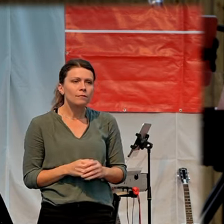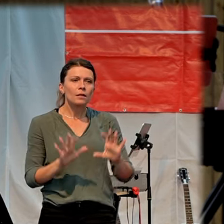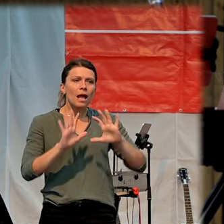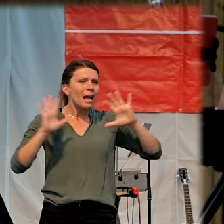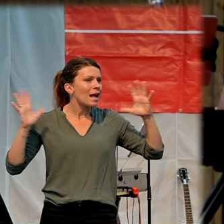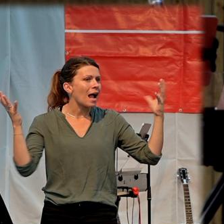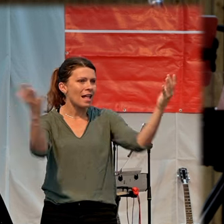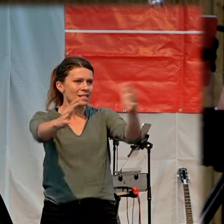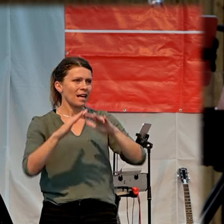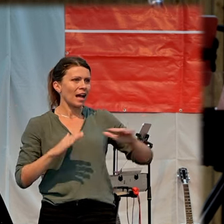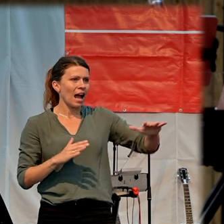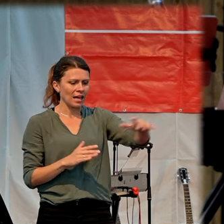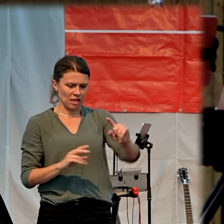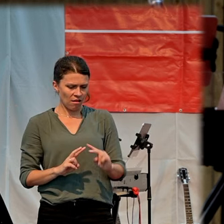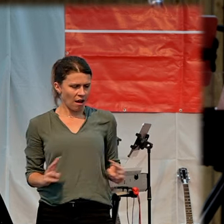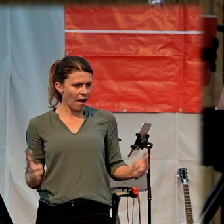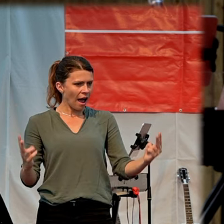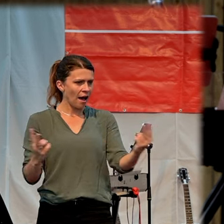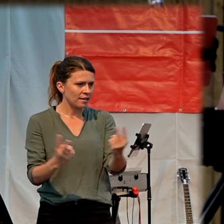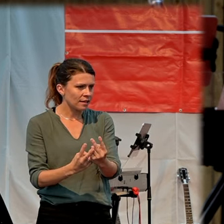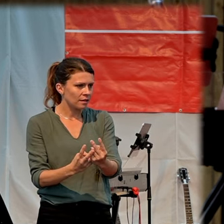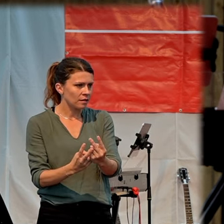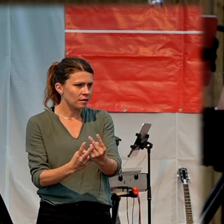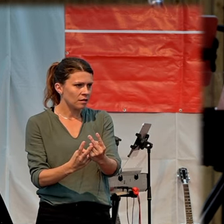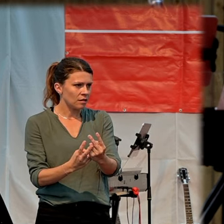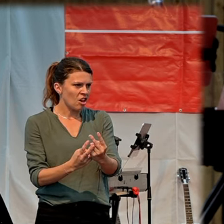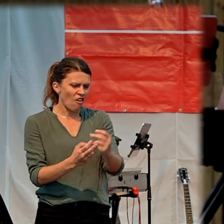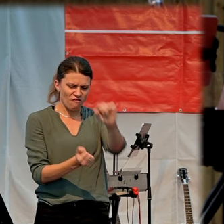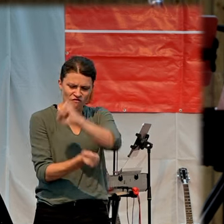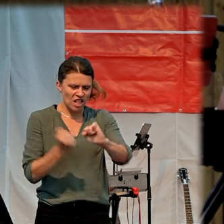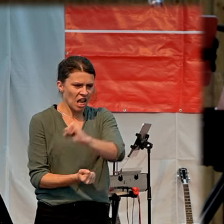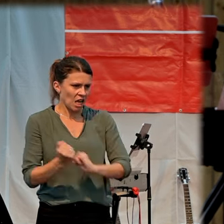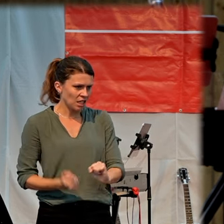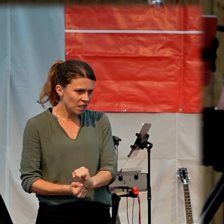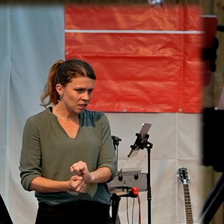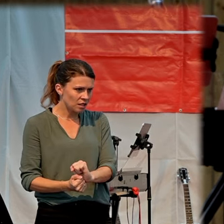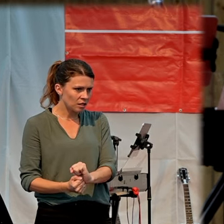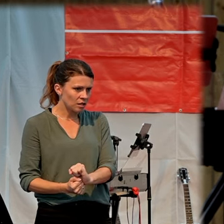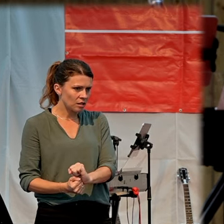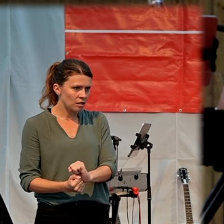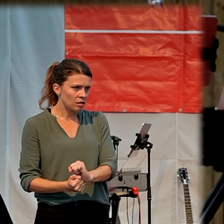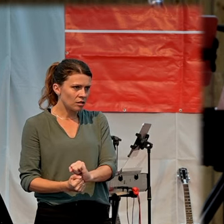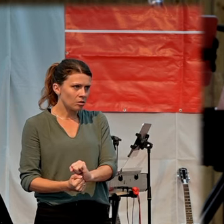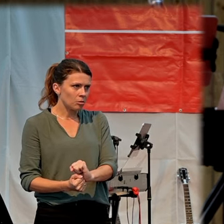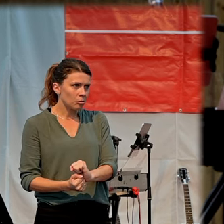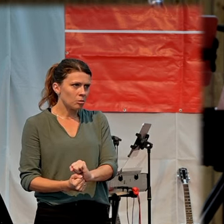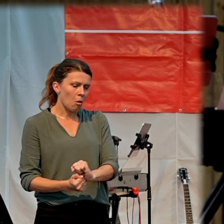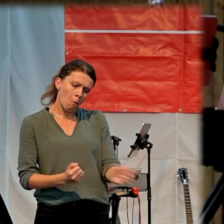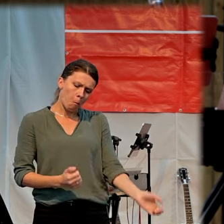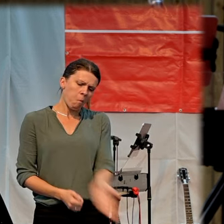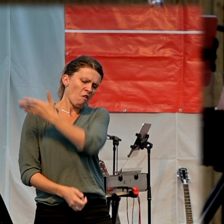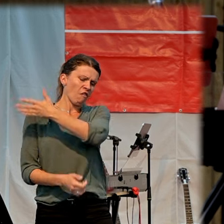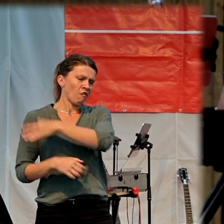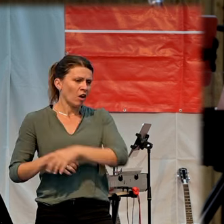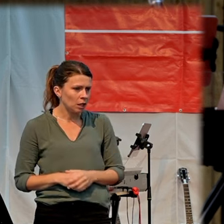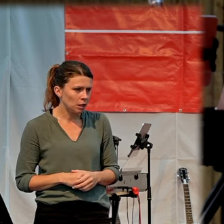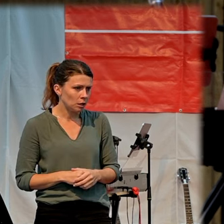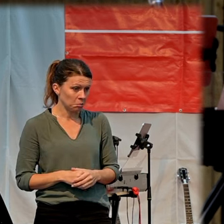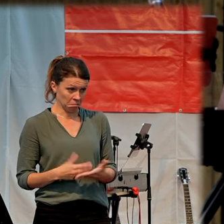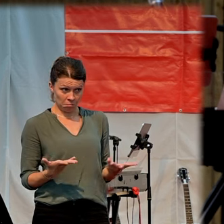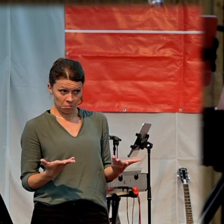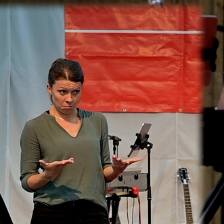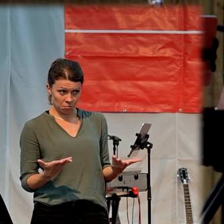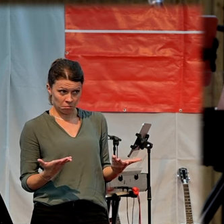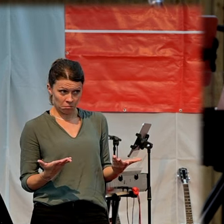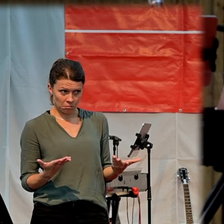was hier auf der Erde ist, vernichtet? Pff, weg damit. Das